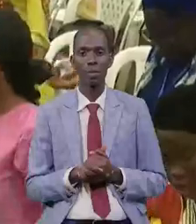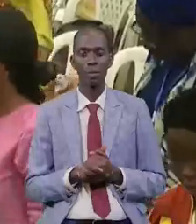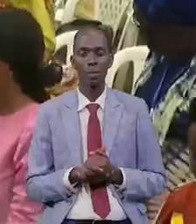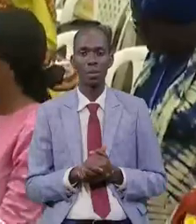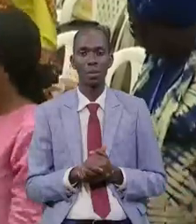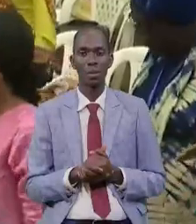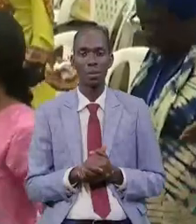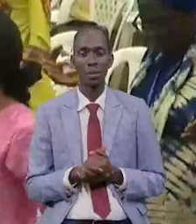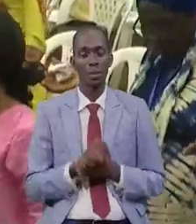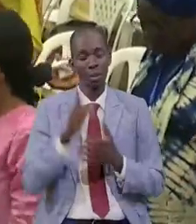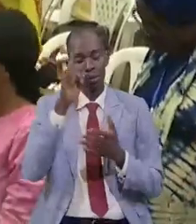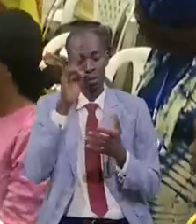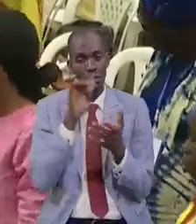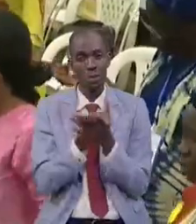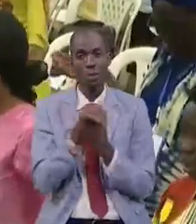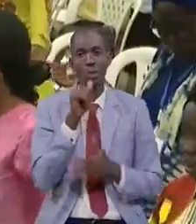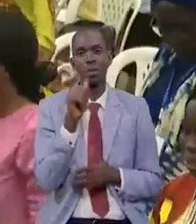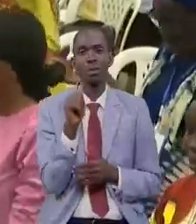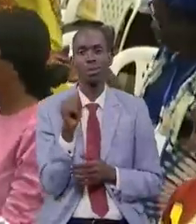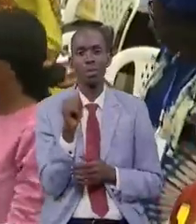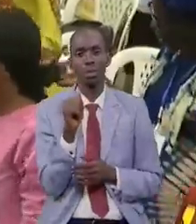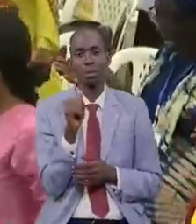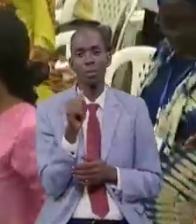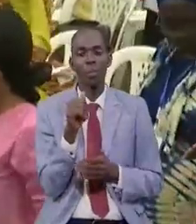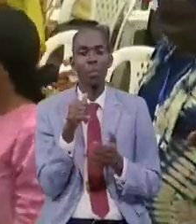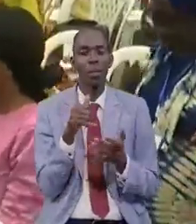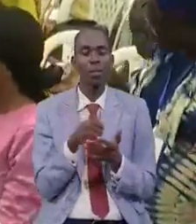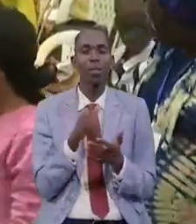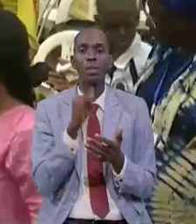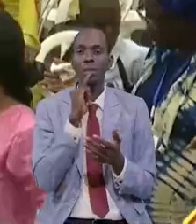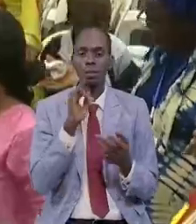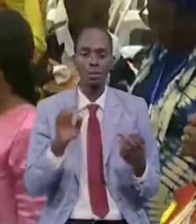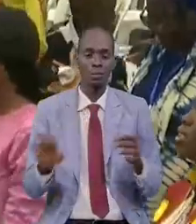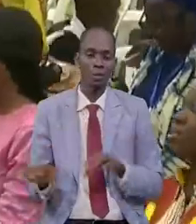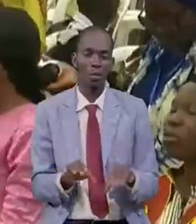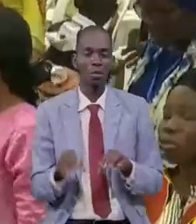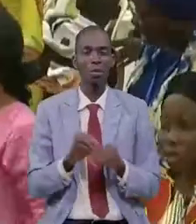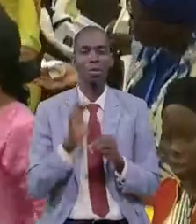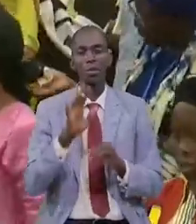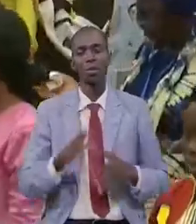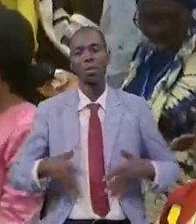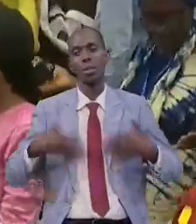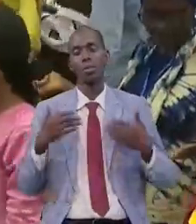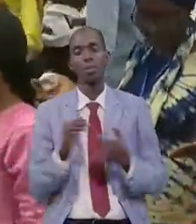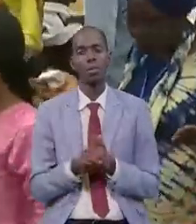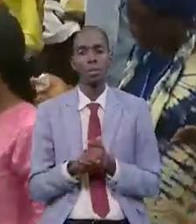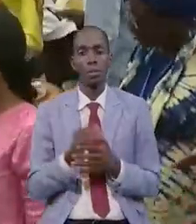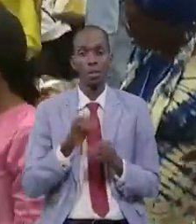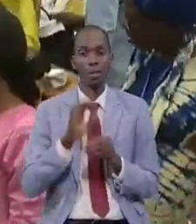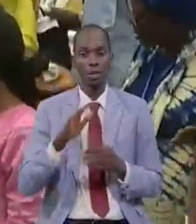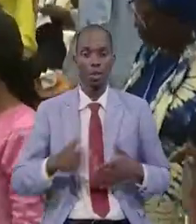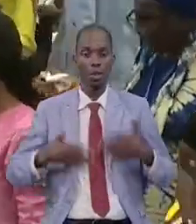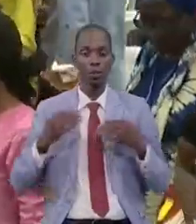ferme crois que c'est fait dans ta vie dans